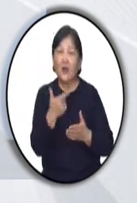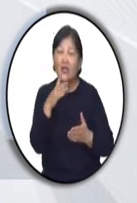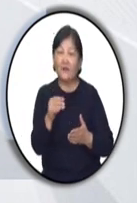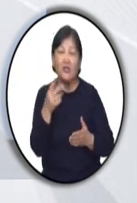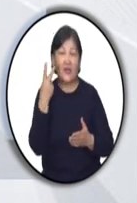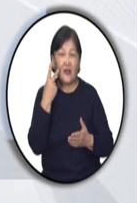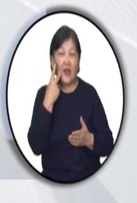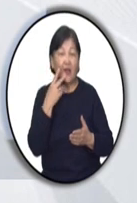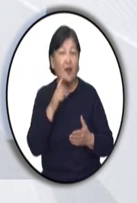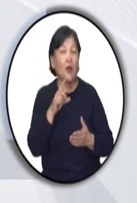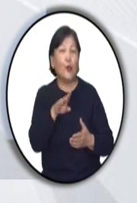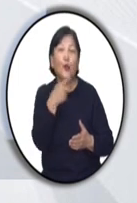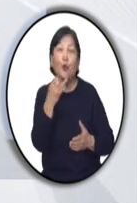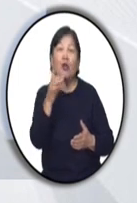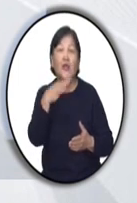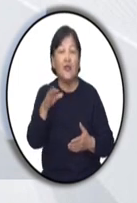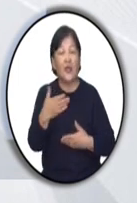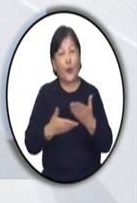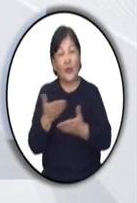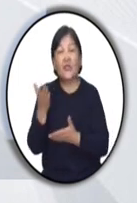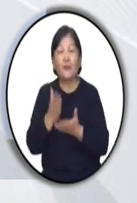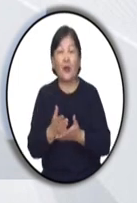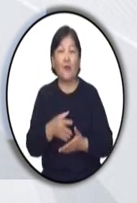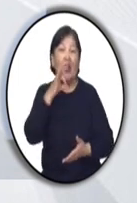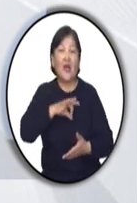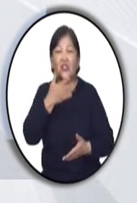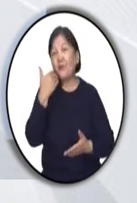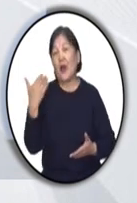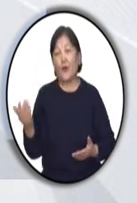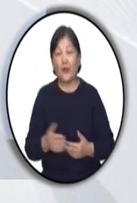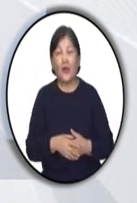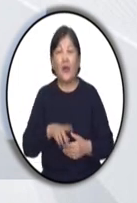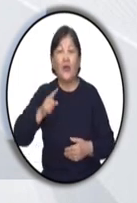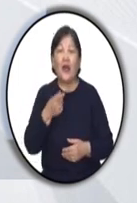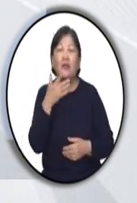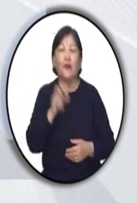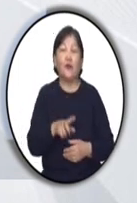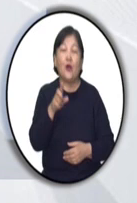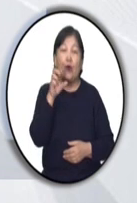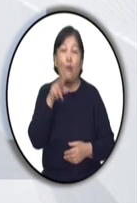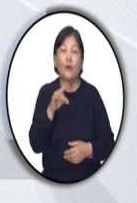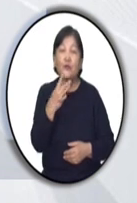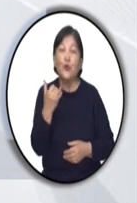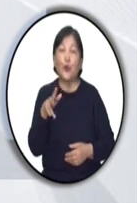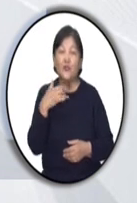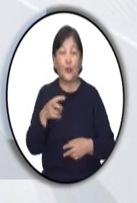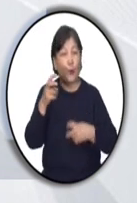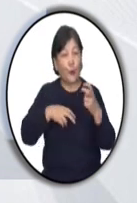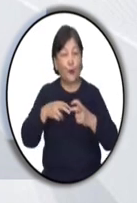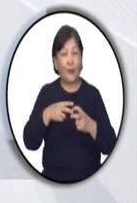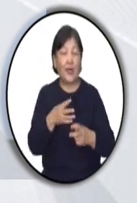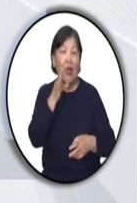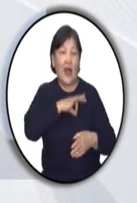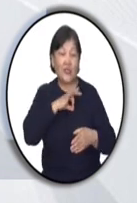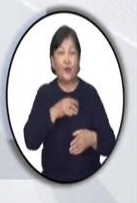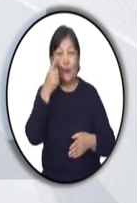байгаа. Гэхдээ эн чинь одоо дандаа ингээд босруулаг түүхүүдэд худалдаа байх нь бол ашиггүй. Ягаад гэвэл энэ босруулсан үйлдвэрийн